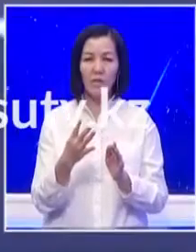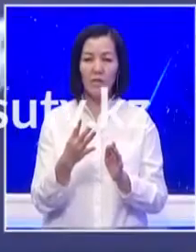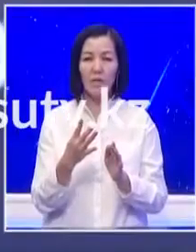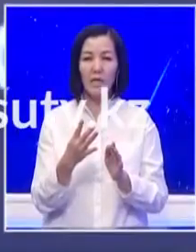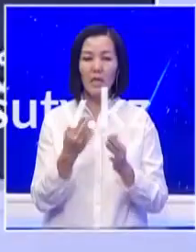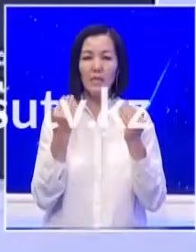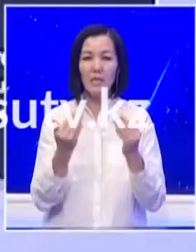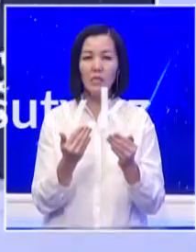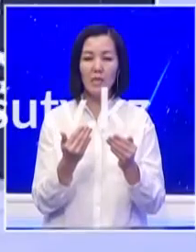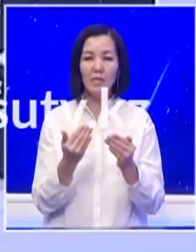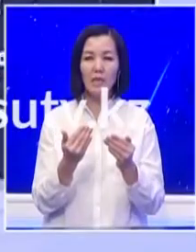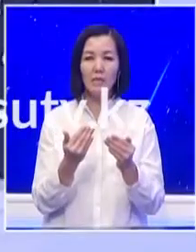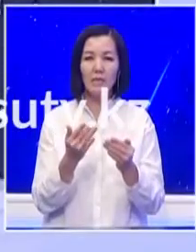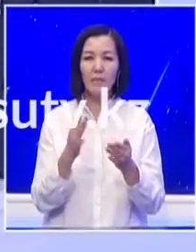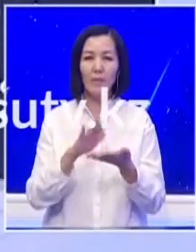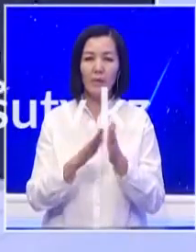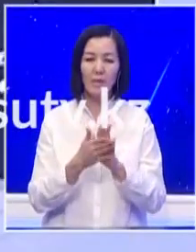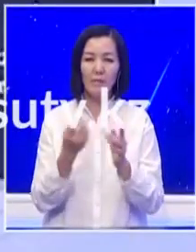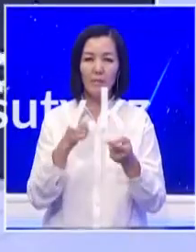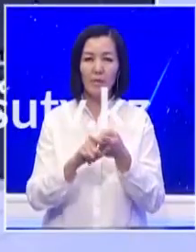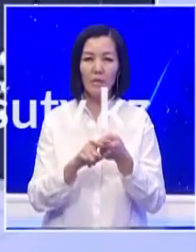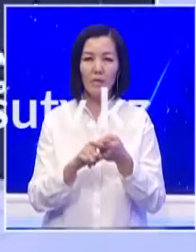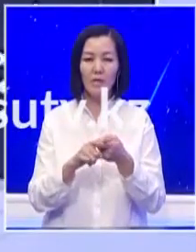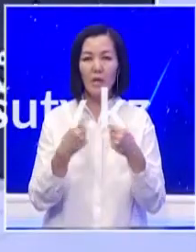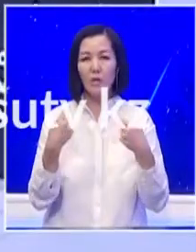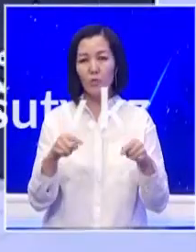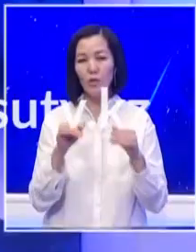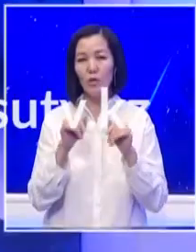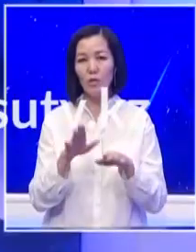из санитарно-эпидемиологической ситуации, будут приниматься отдельные решения.